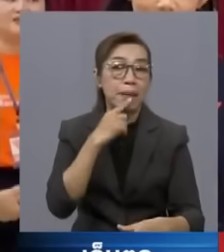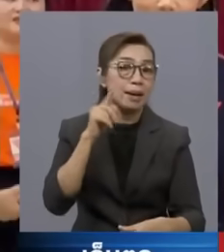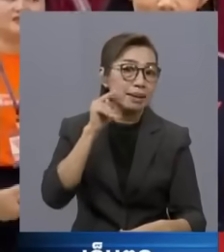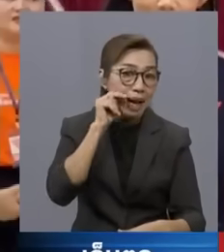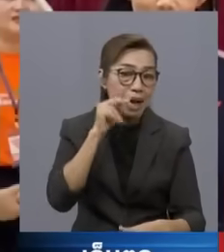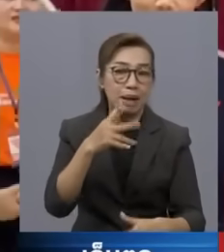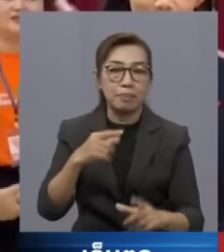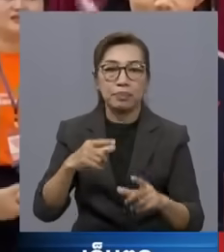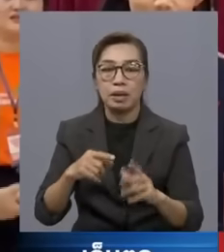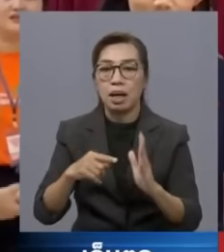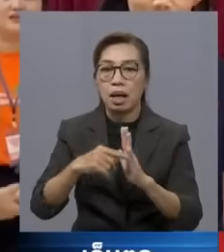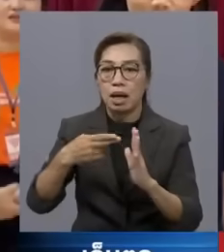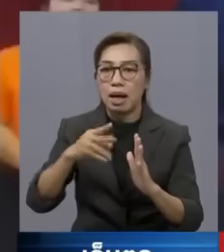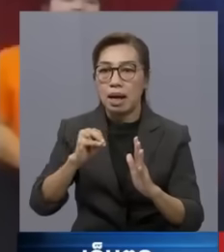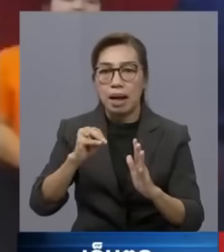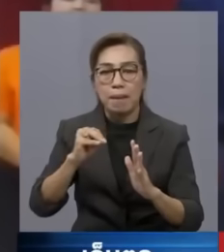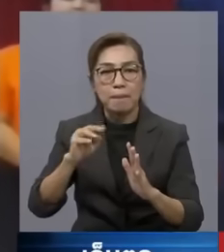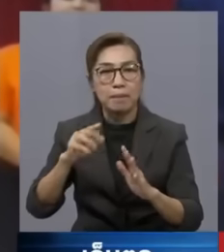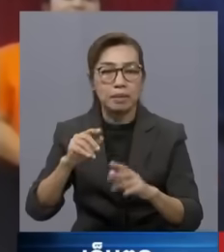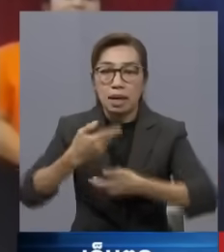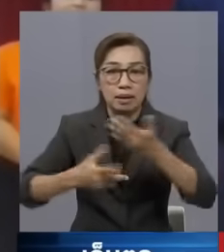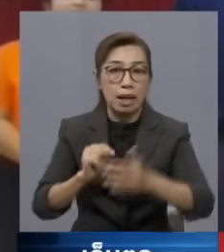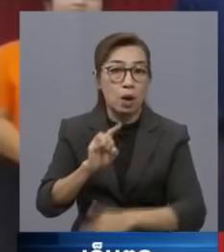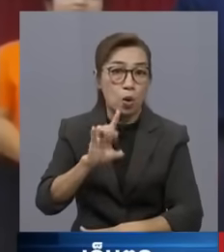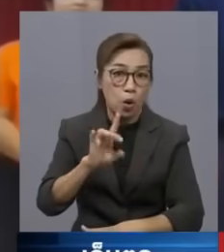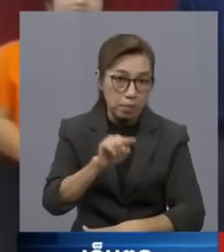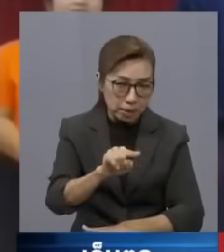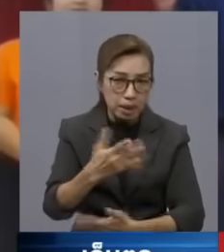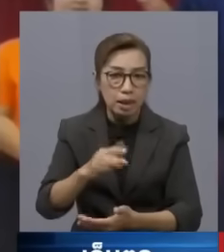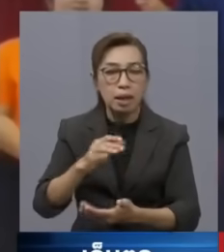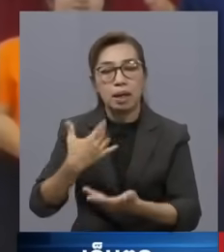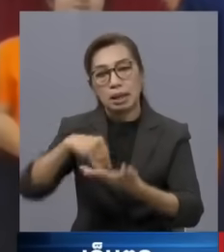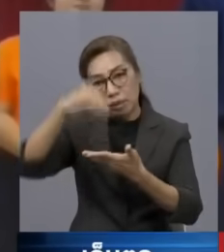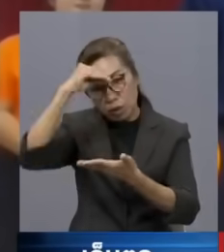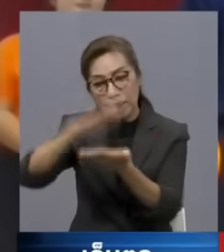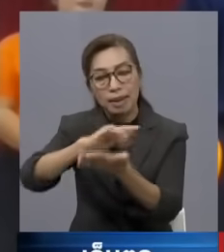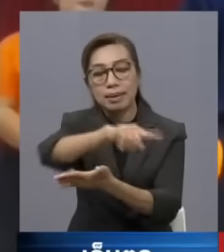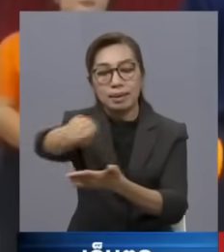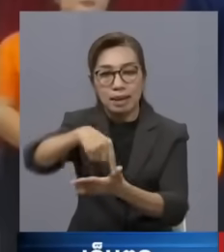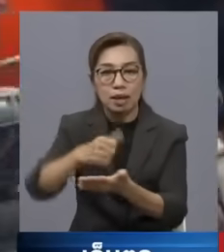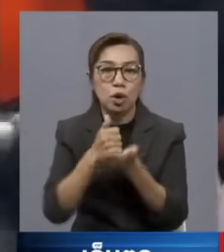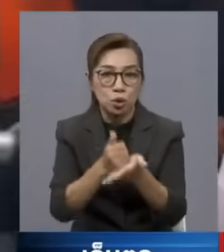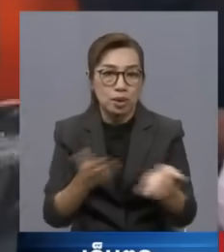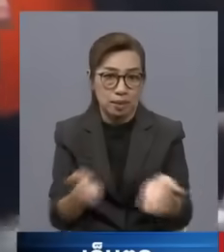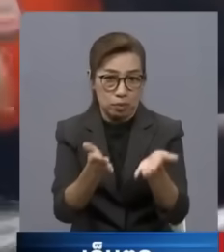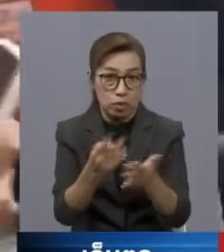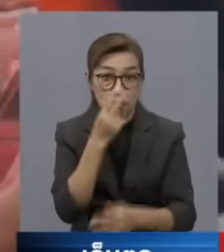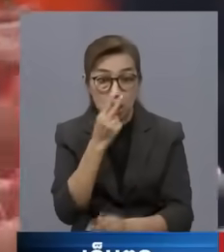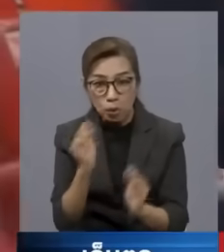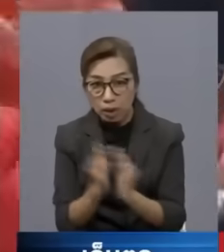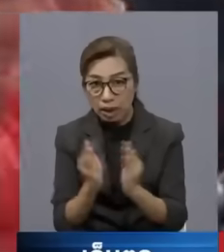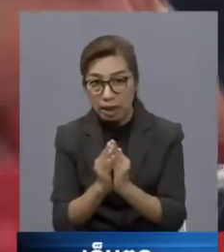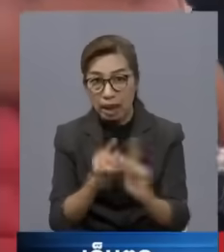แหลมแม่พิมพ์ตลาด 100ปีแกลงและสถาบันการศึกษาในอำเภอแกลงถ้านับเฉพาะแค่คะแนน